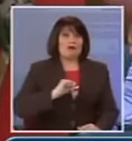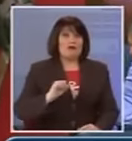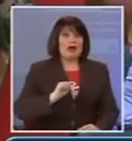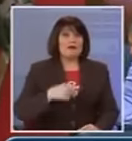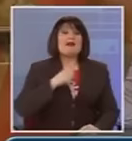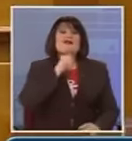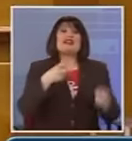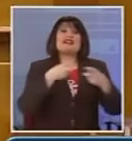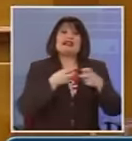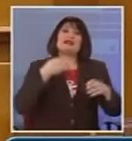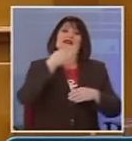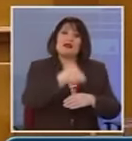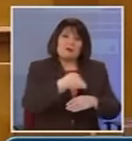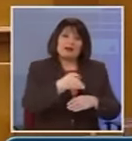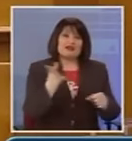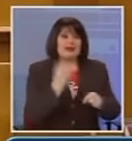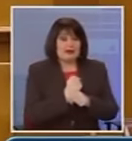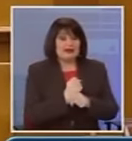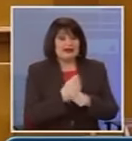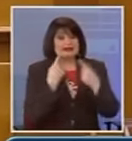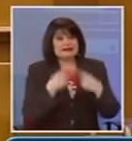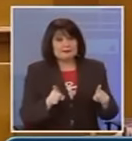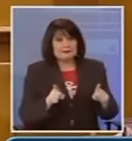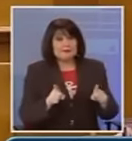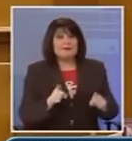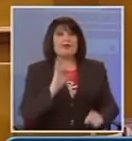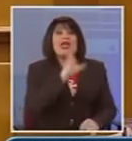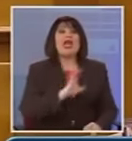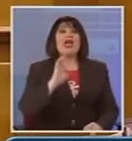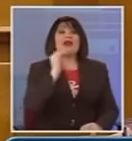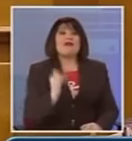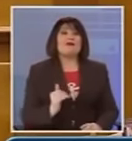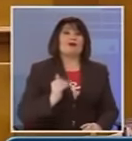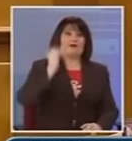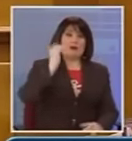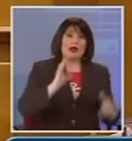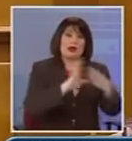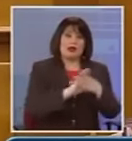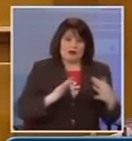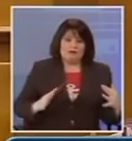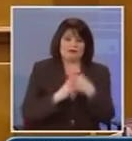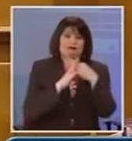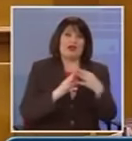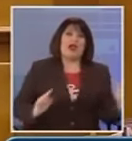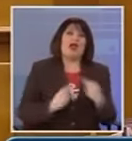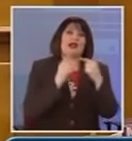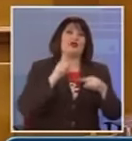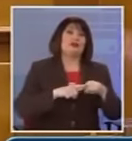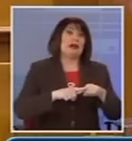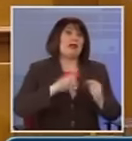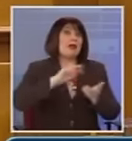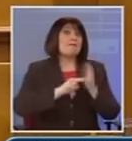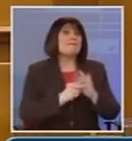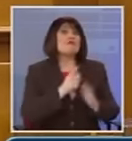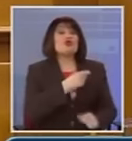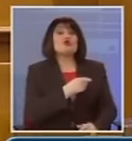πάτε στις Βρυξέλλες και θα πετύχετε το ακατόρθωτο. Να ενώσετε τον Ευρωπαϊκό Βορρά και τον Ευρωπαϊκό Νότο εναντίον της Ελλάδας. Προσέξτε το. Και η